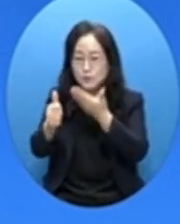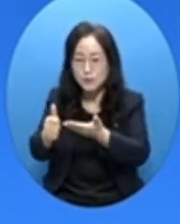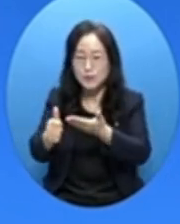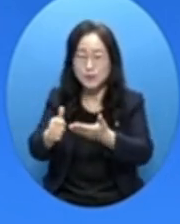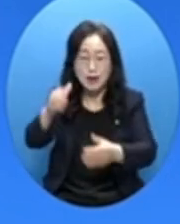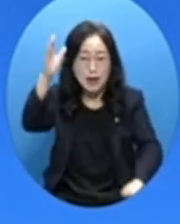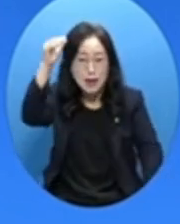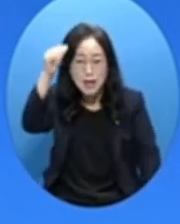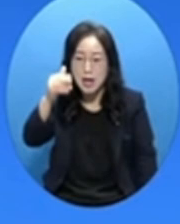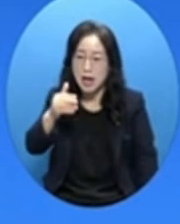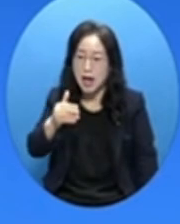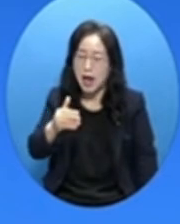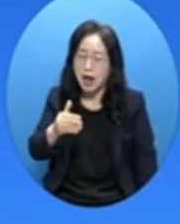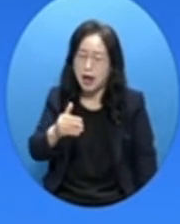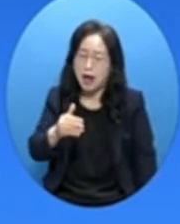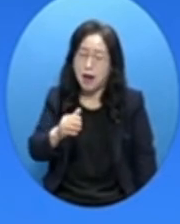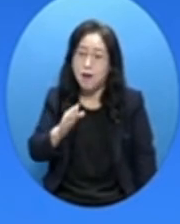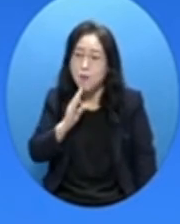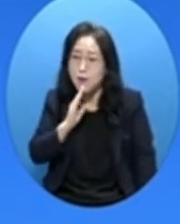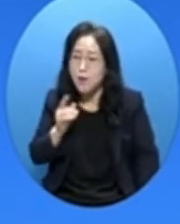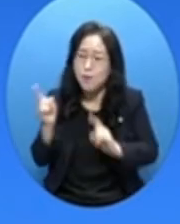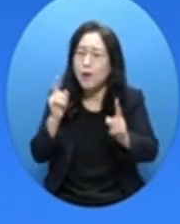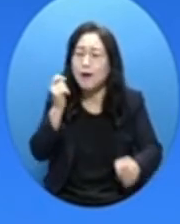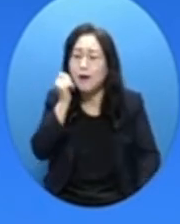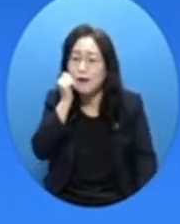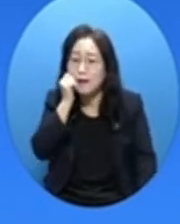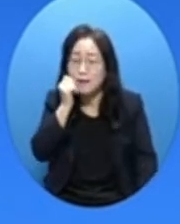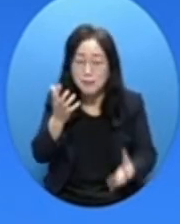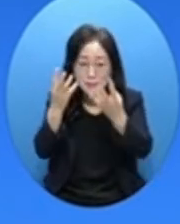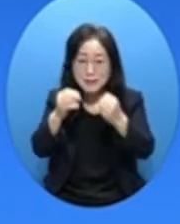반려견 없으면 죽고 못 사는 사람들이 많이 있습니다.